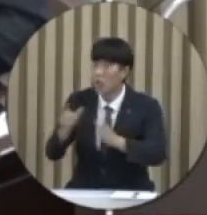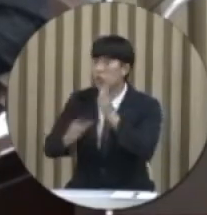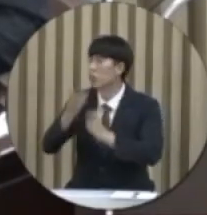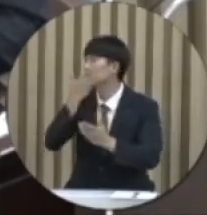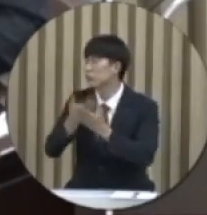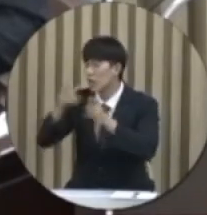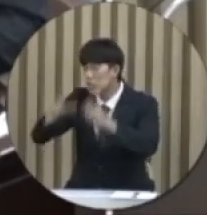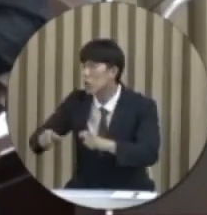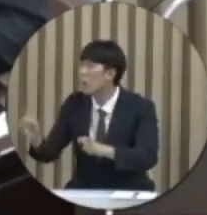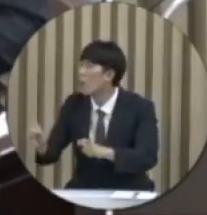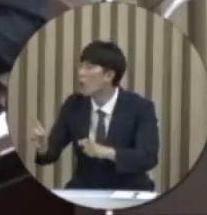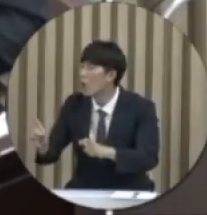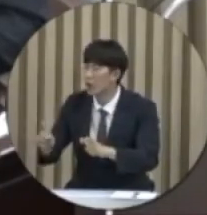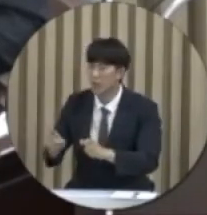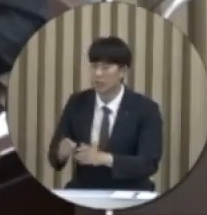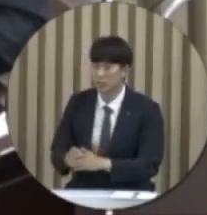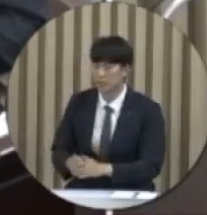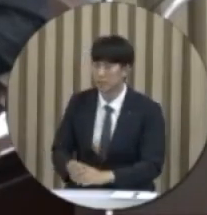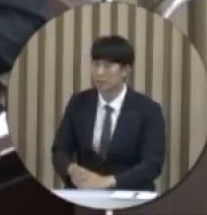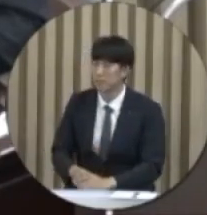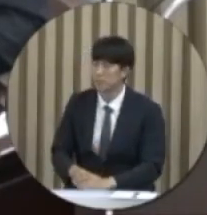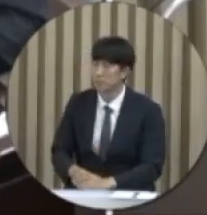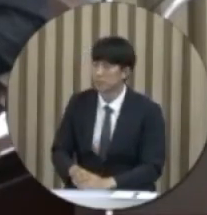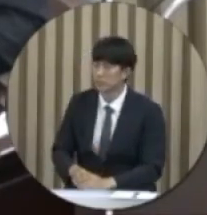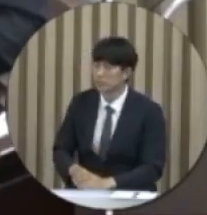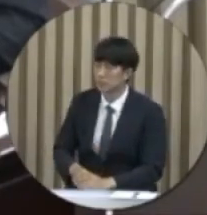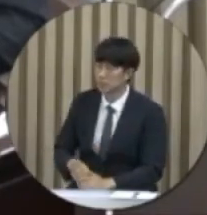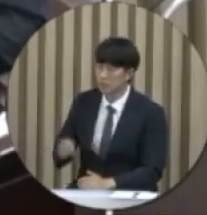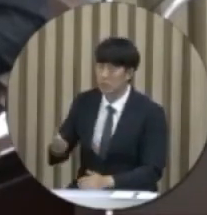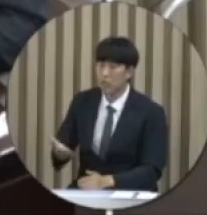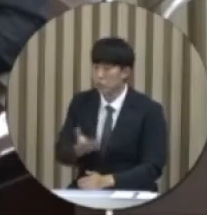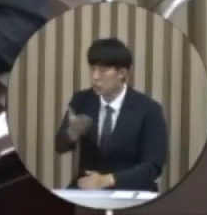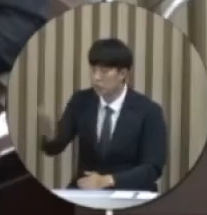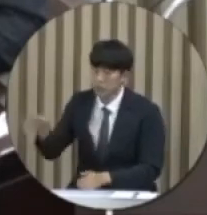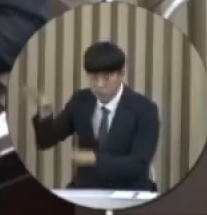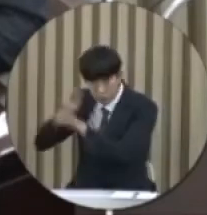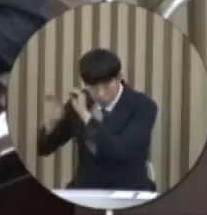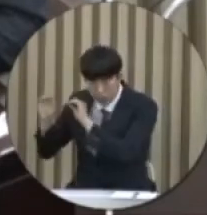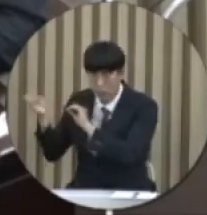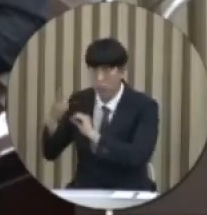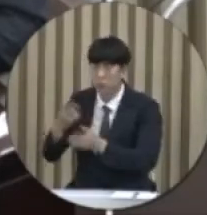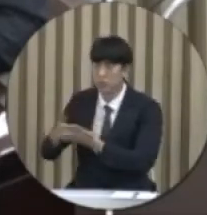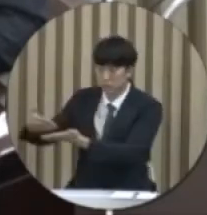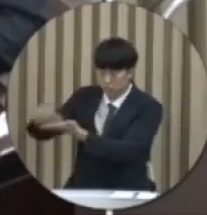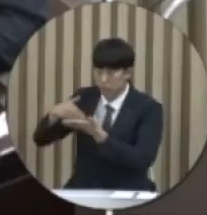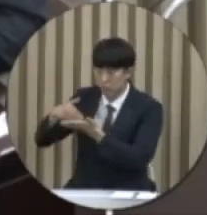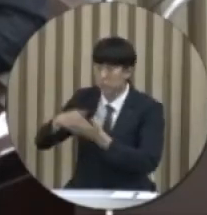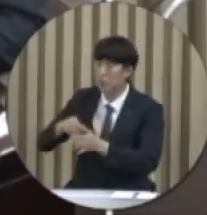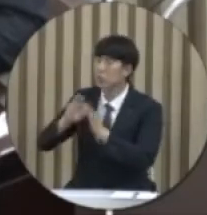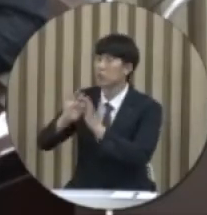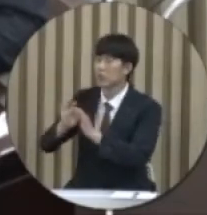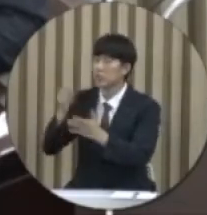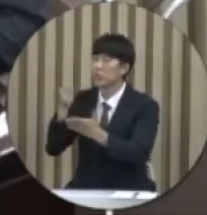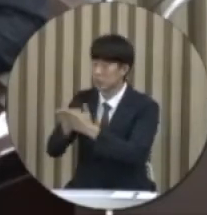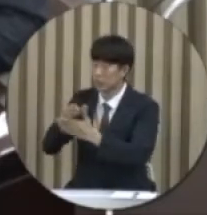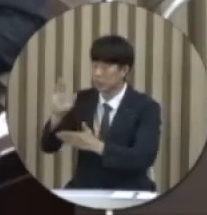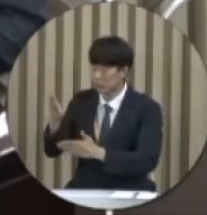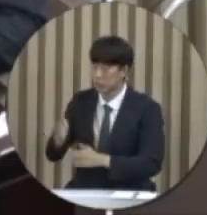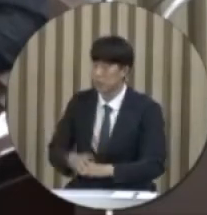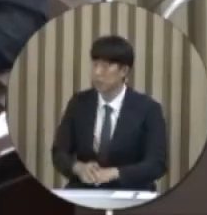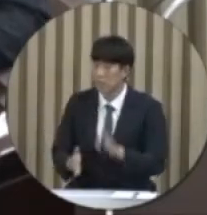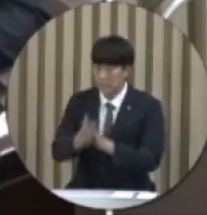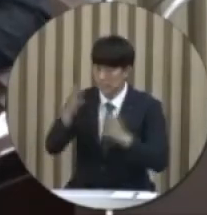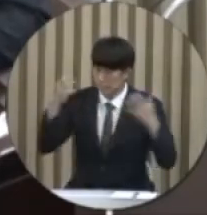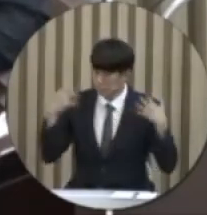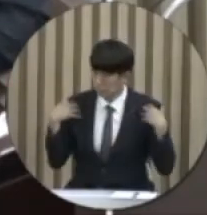문제를 객관적인 논리와 그다음에 의회의 요구나 이런 걸 반영해서 용역 사항에 타게 될 겁니다. 그러면 시에서는 과연